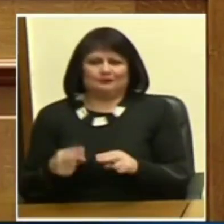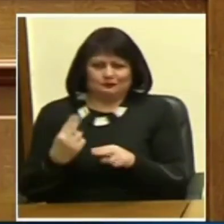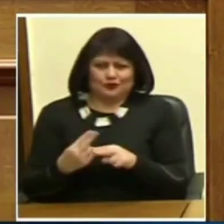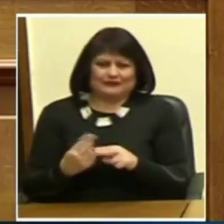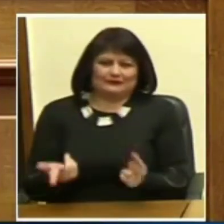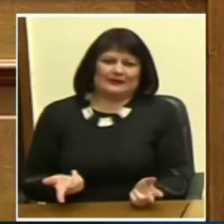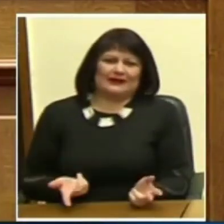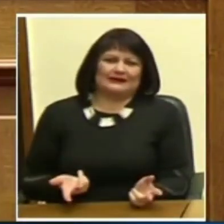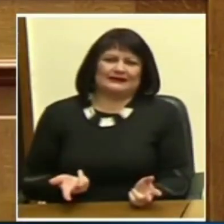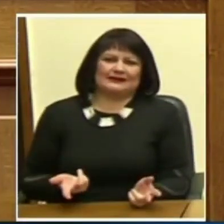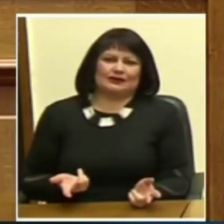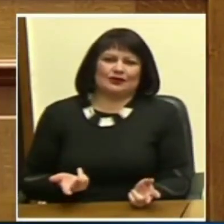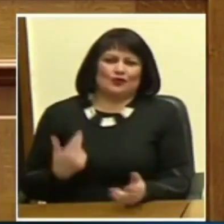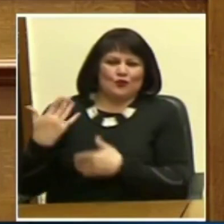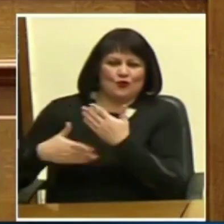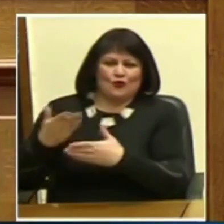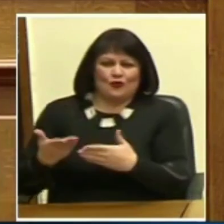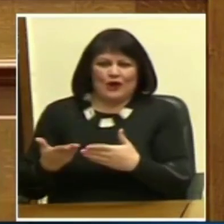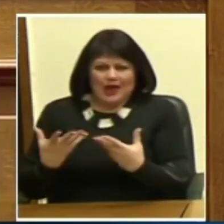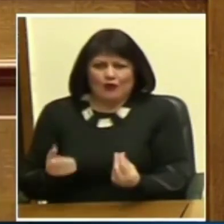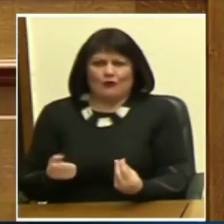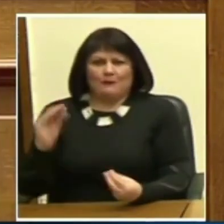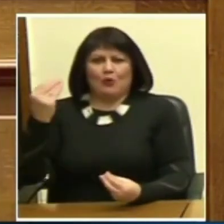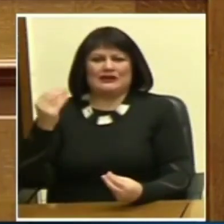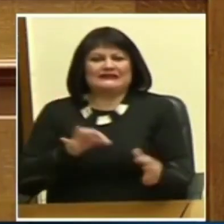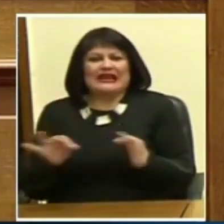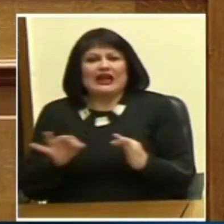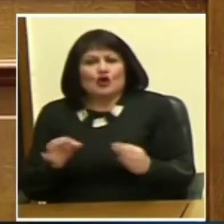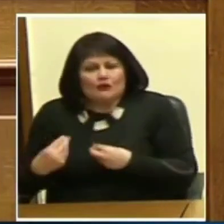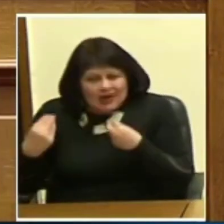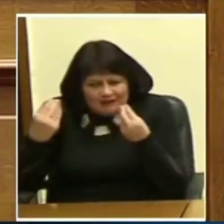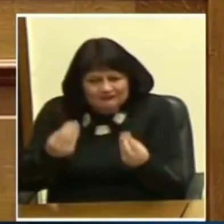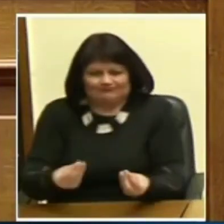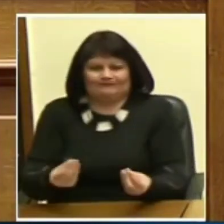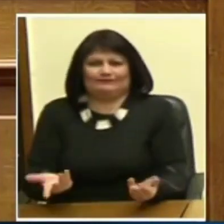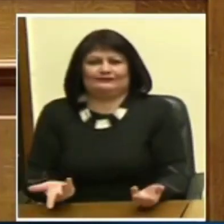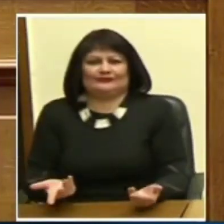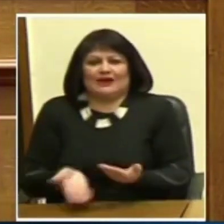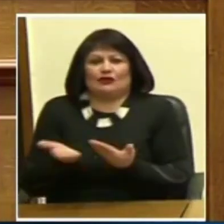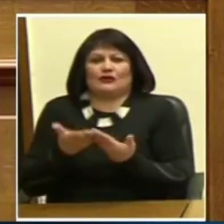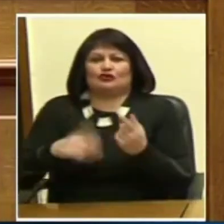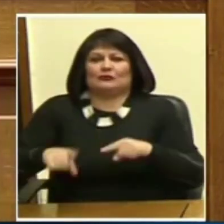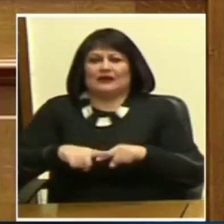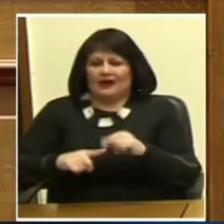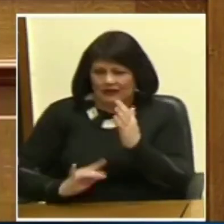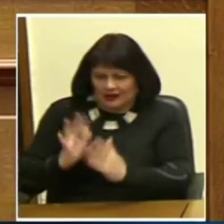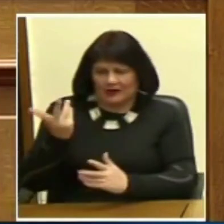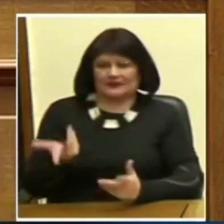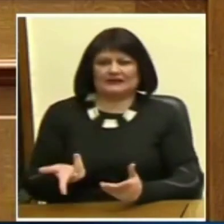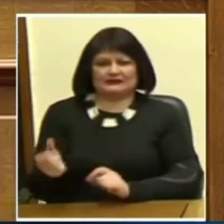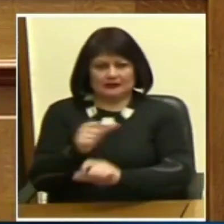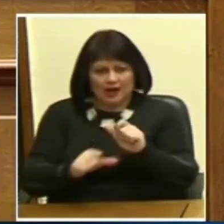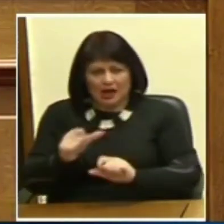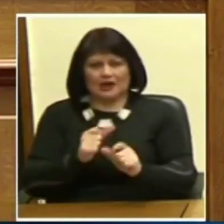μια πολύ δυνατή κληρονομιά που τις έχουν παραδώσει, έτσι ώστε να βοηθήσουμε την πατρίδα μας να αναπτυχθεί, να